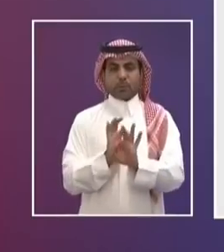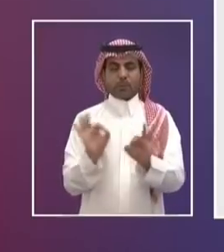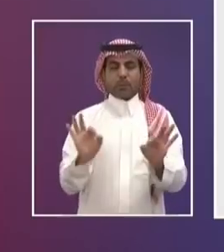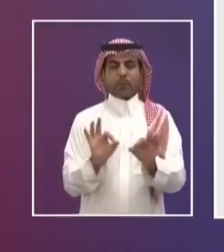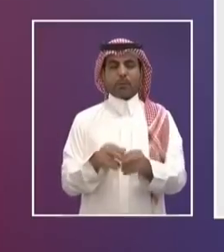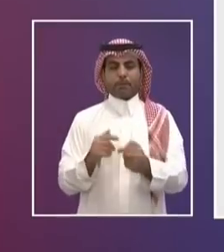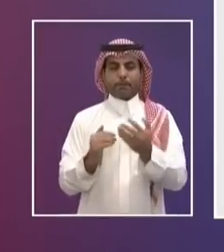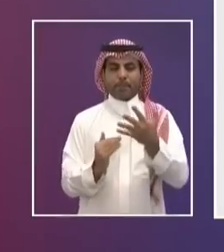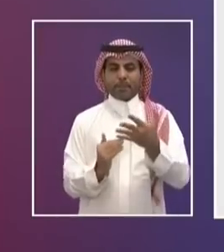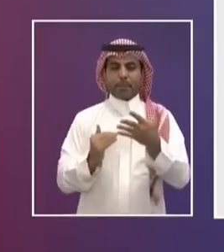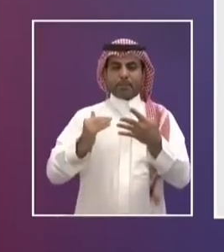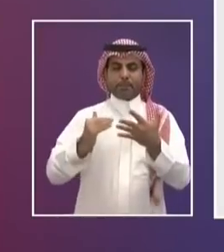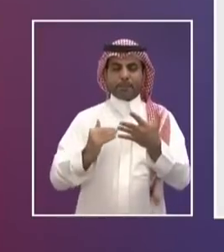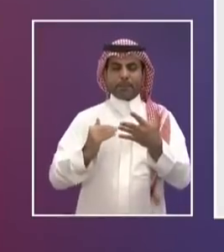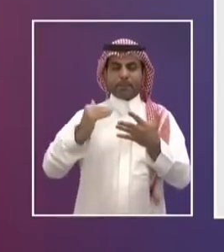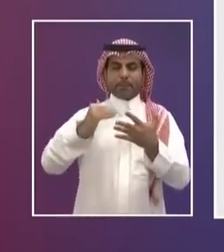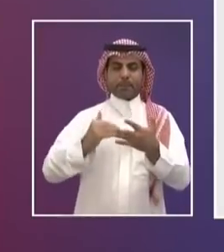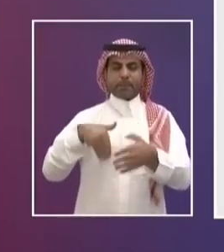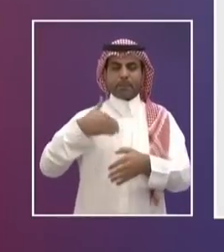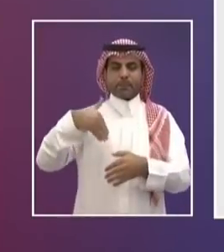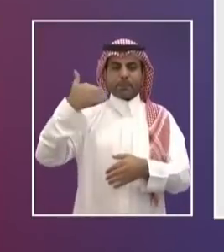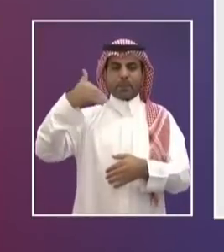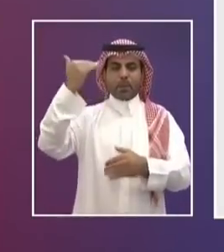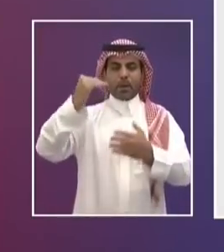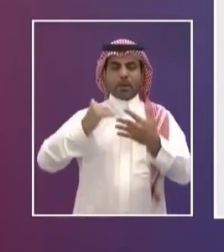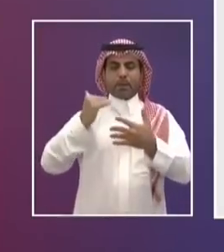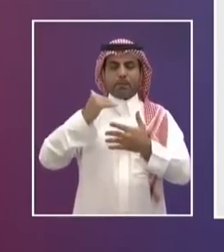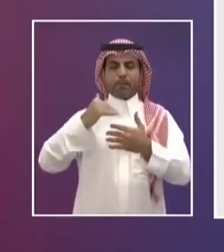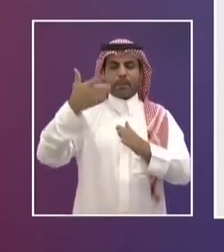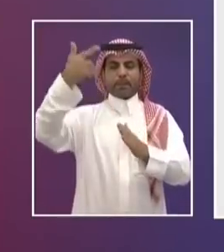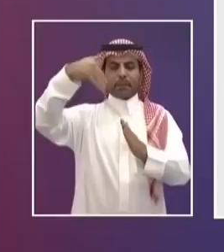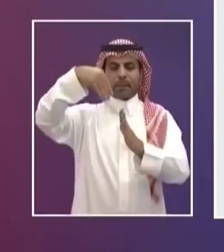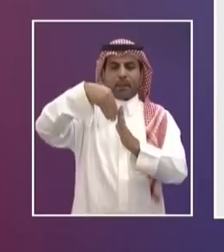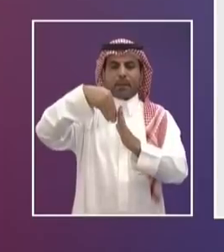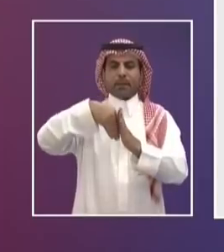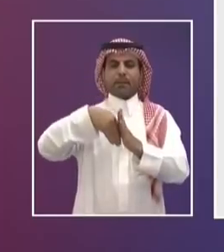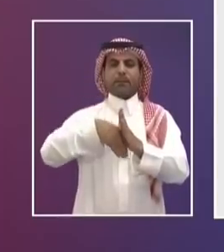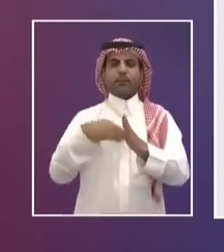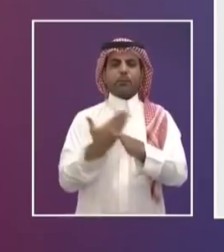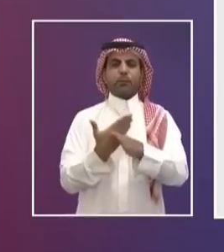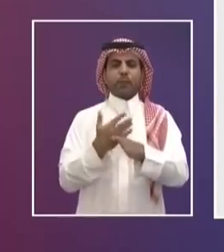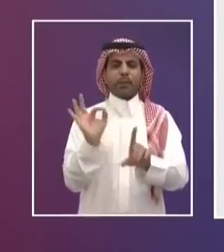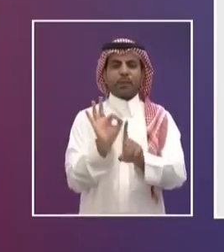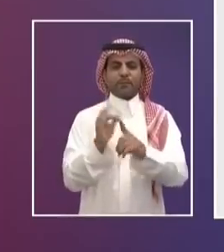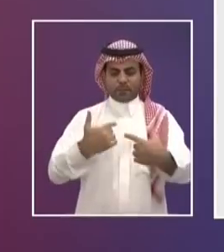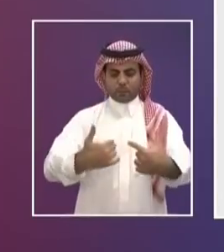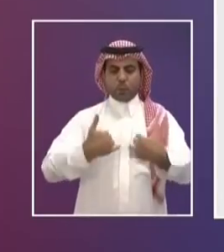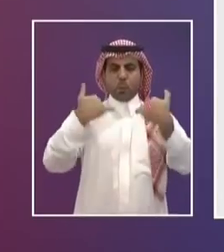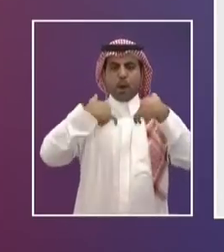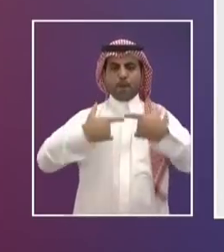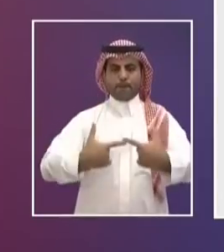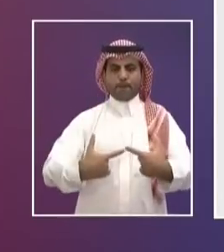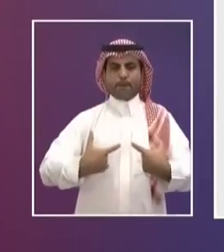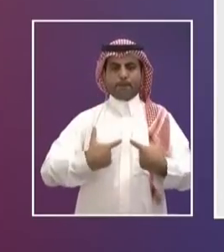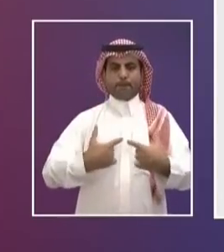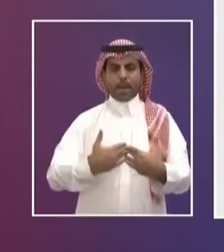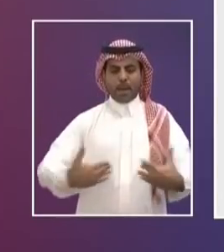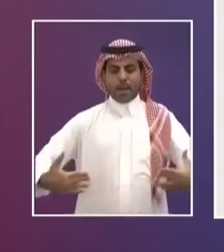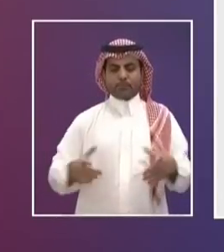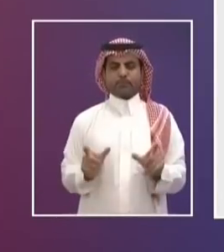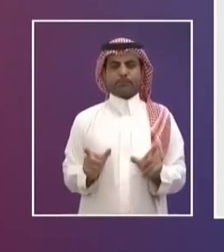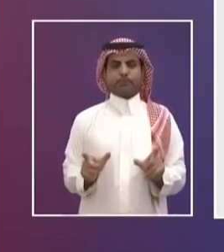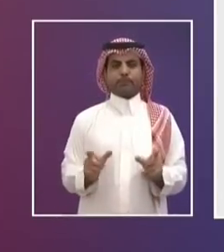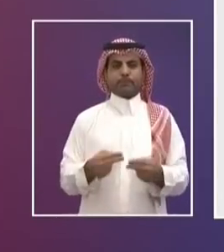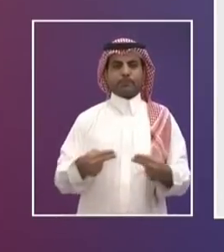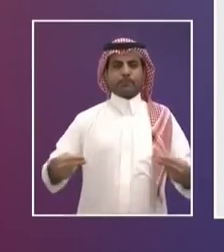تبدأ بالارتفاع تدريجيا ثم تصل إلى مستويات ثم ممكن تنزل بعد ذلك، لكن هذا لا يعني بأن المناعة زالت بالكامل، لأن هناك طرق مناعية